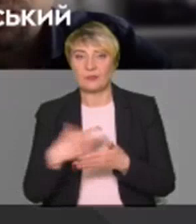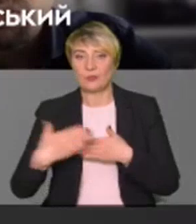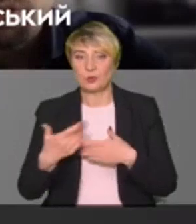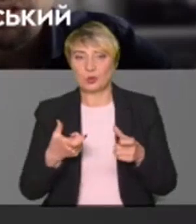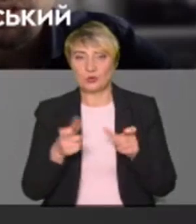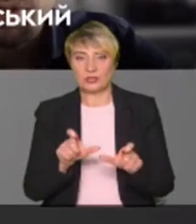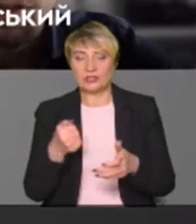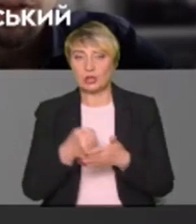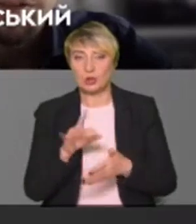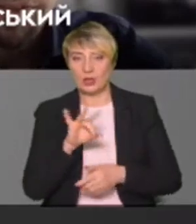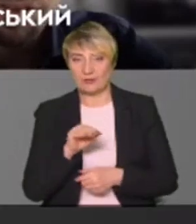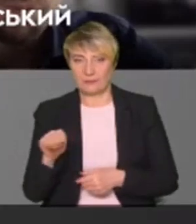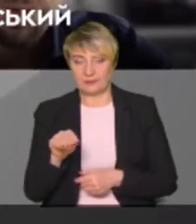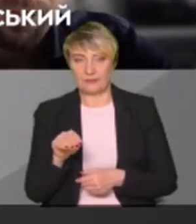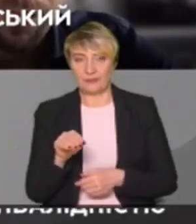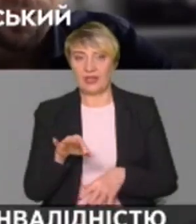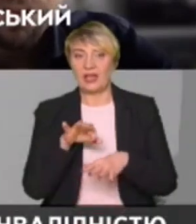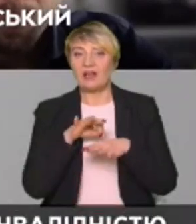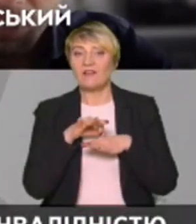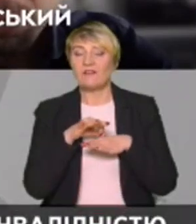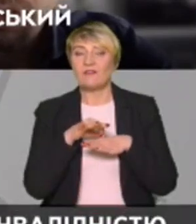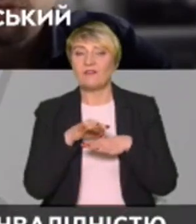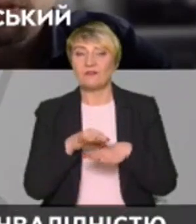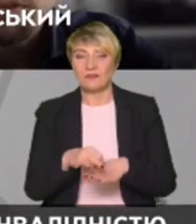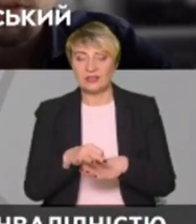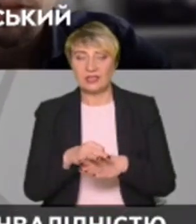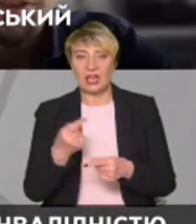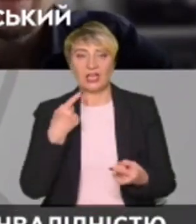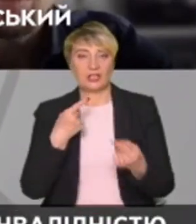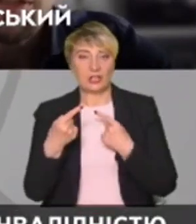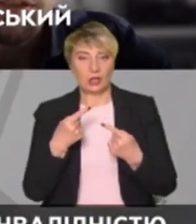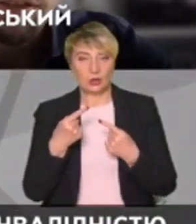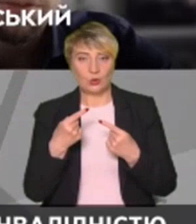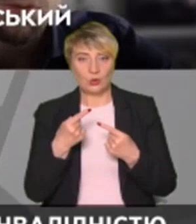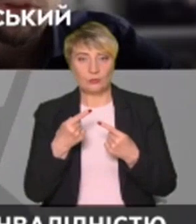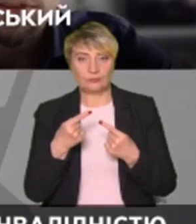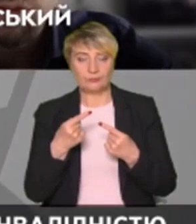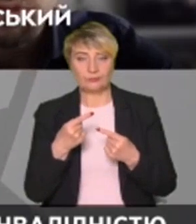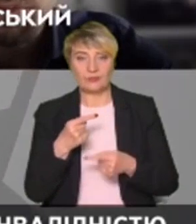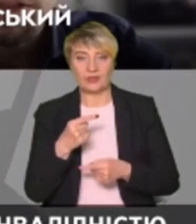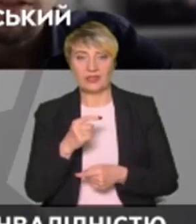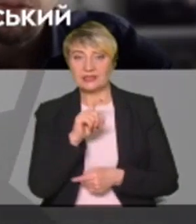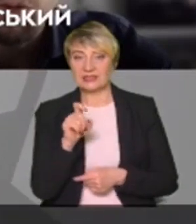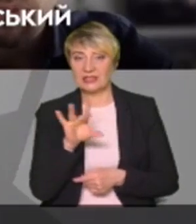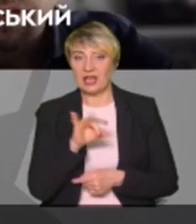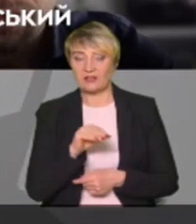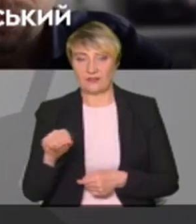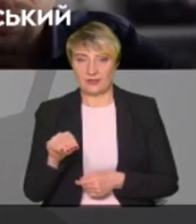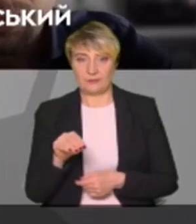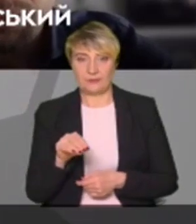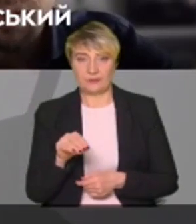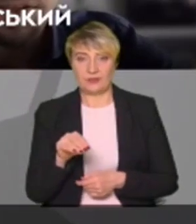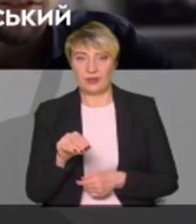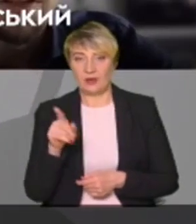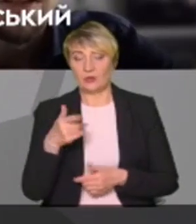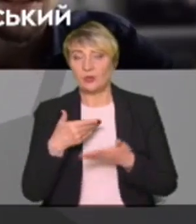на Російську Федерацію, веде певний вид діалогу з Російською Федерацією, але він не надмірний в тому сенсі, що він мілітарно допомагає